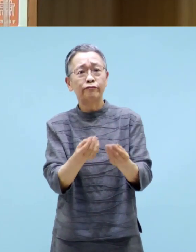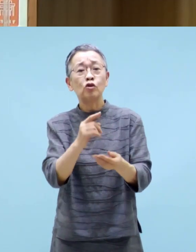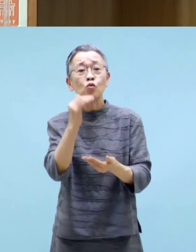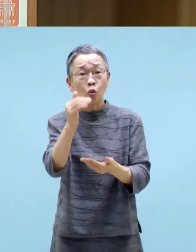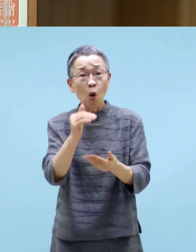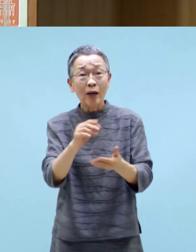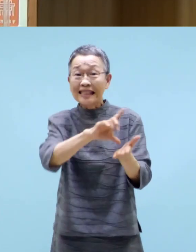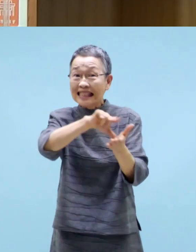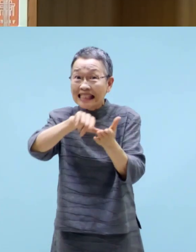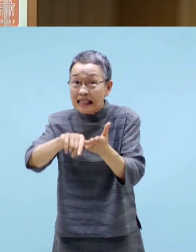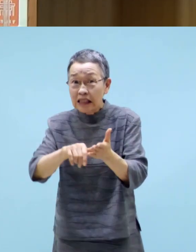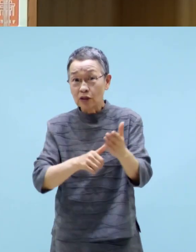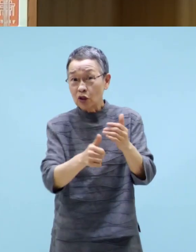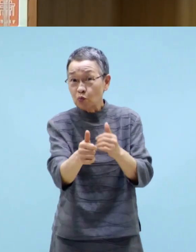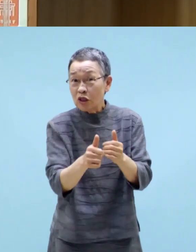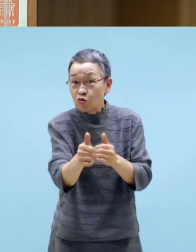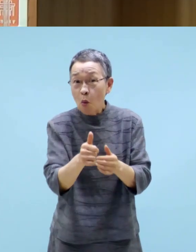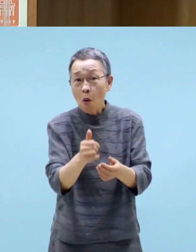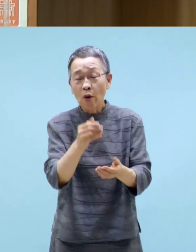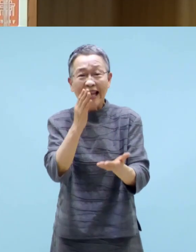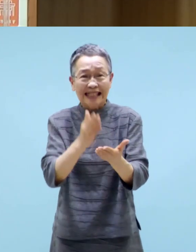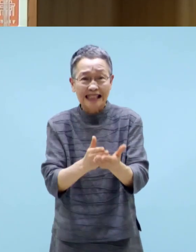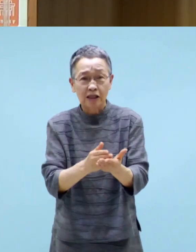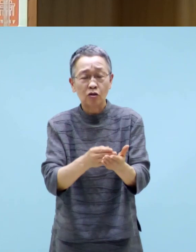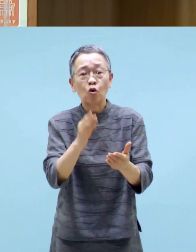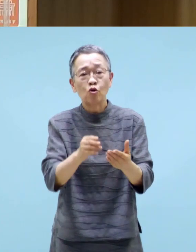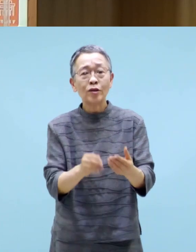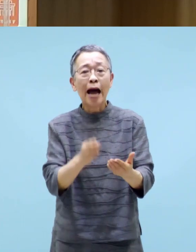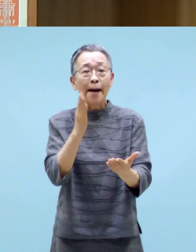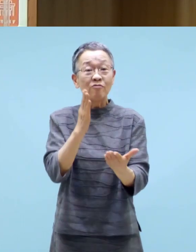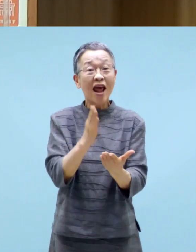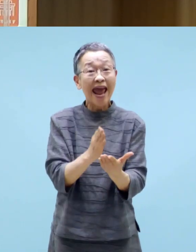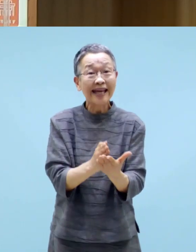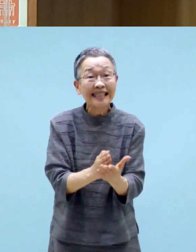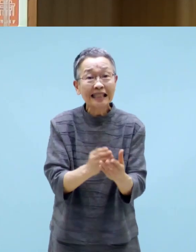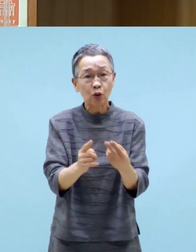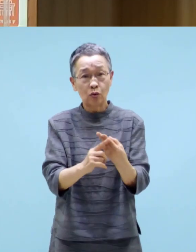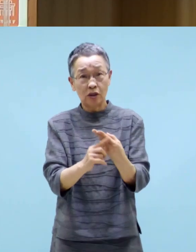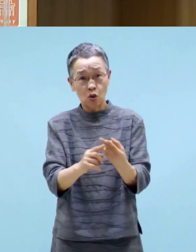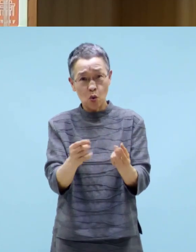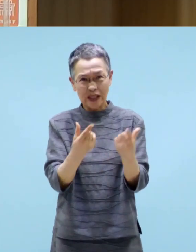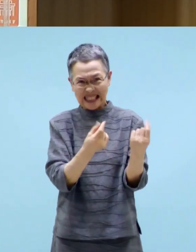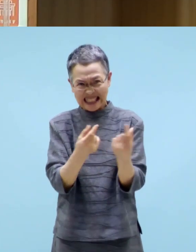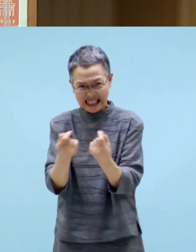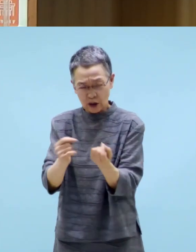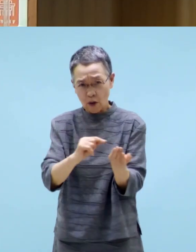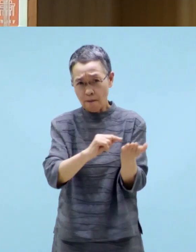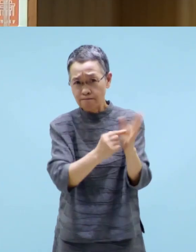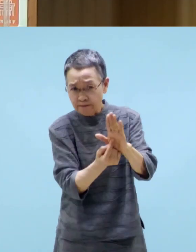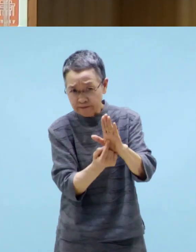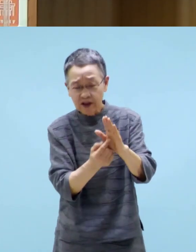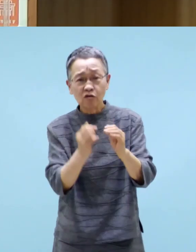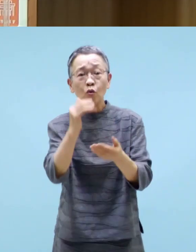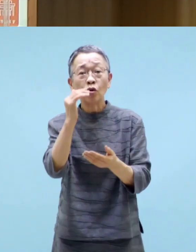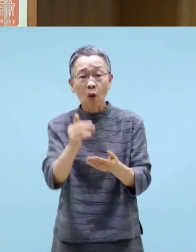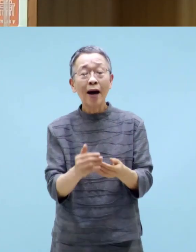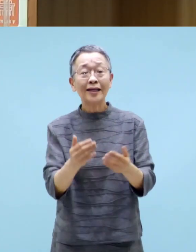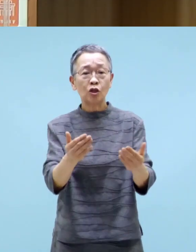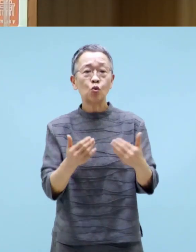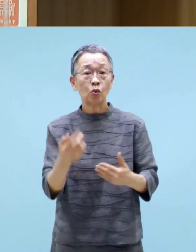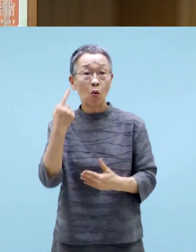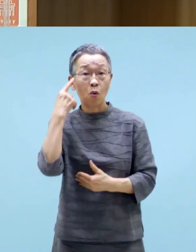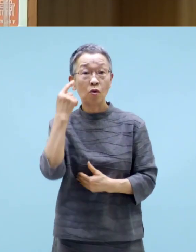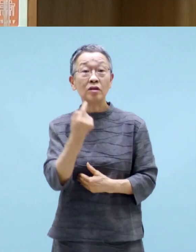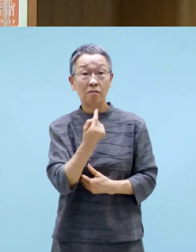停止などそういったブレーキ機能、これをしっかり機能させていくことが重要だと思っています。ただです